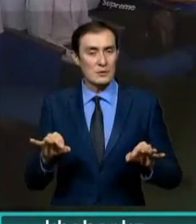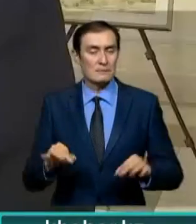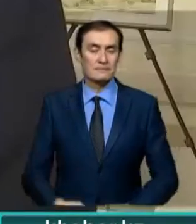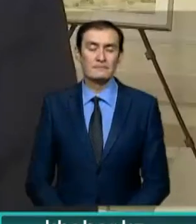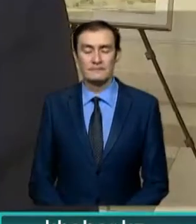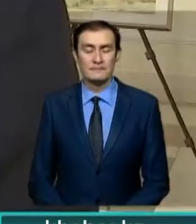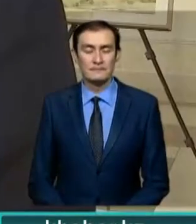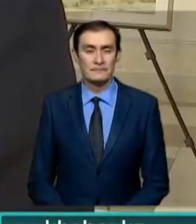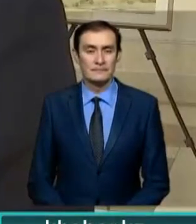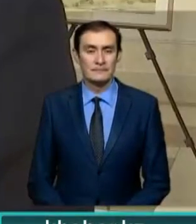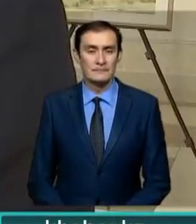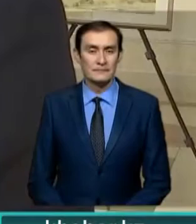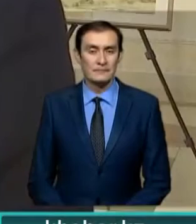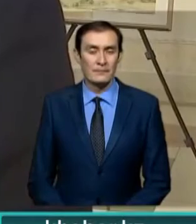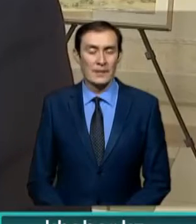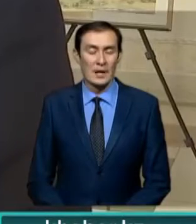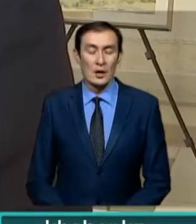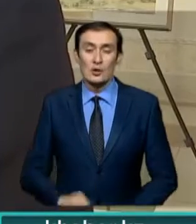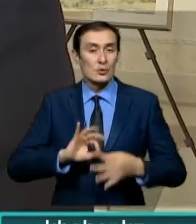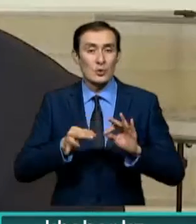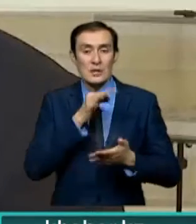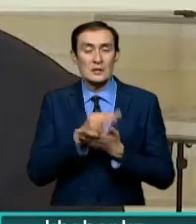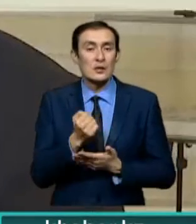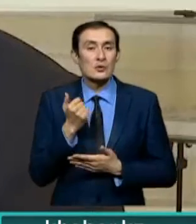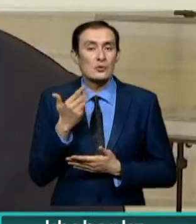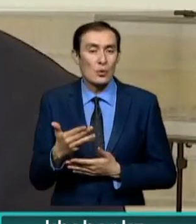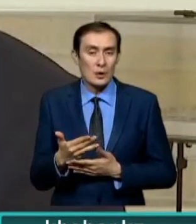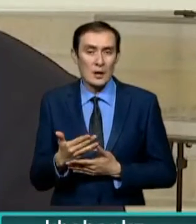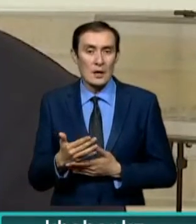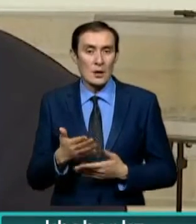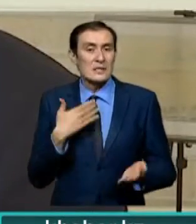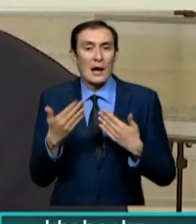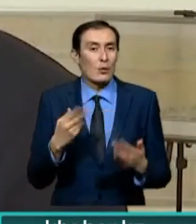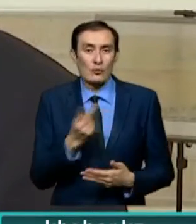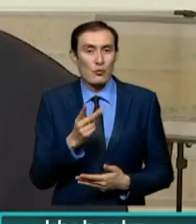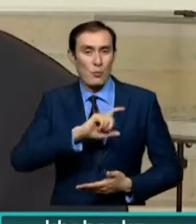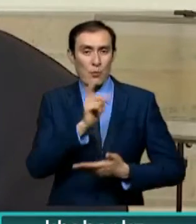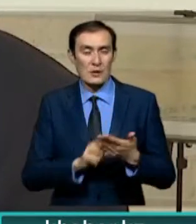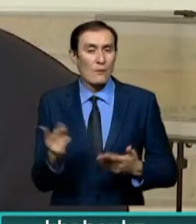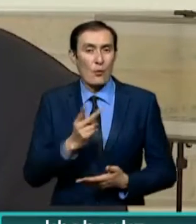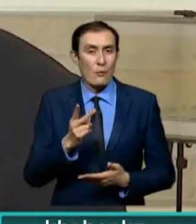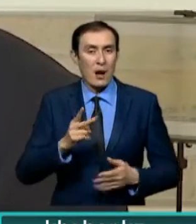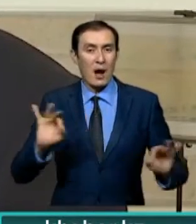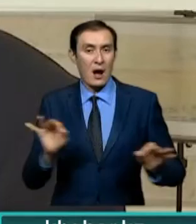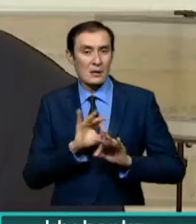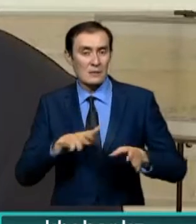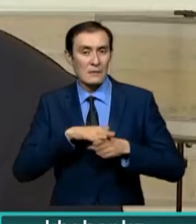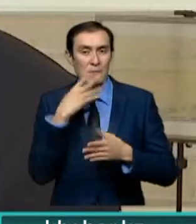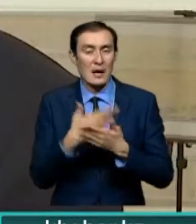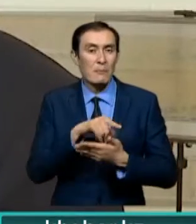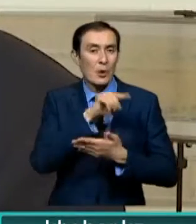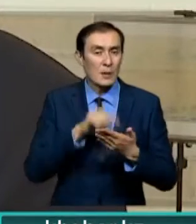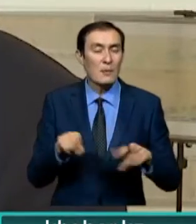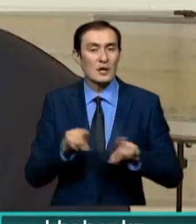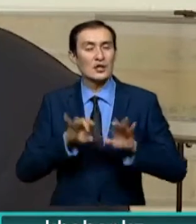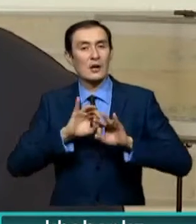ехал сложно сказать насколько это непревзойденный диалог двух поэтов импровизаторов в котором абакана раскрываются цельные проблемы вместе